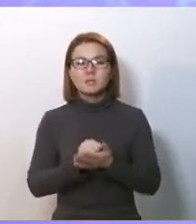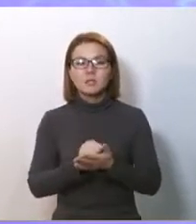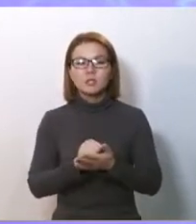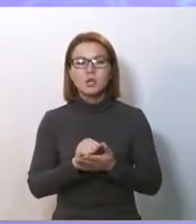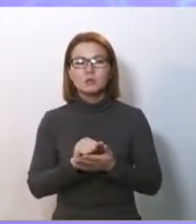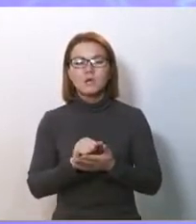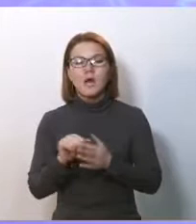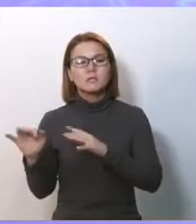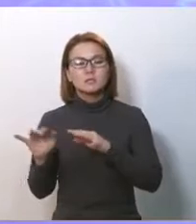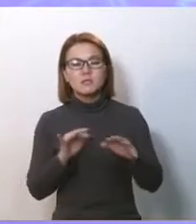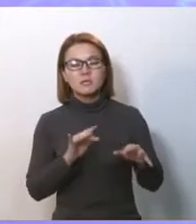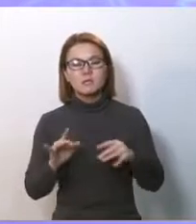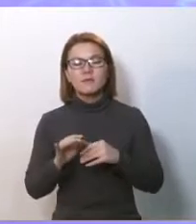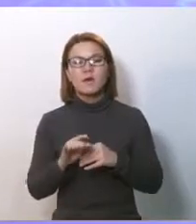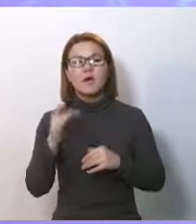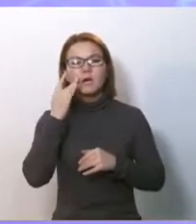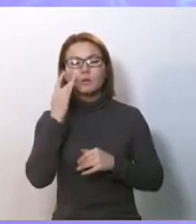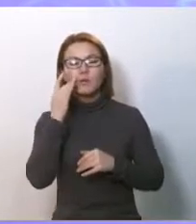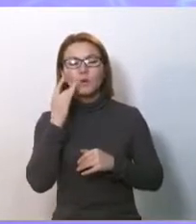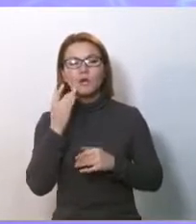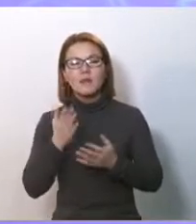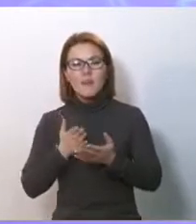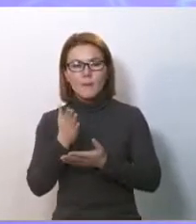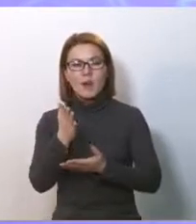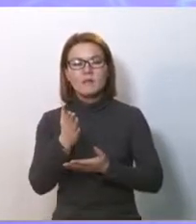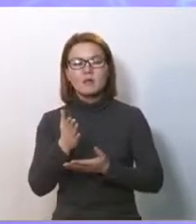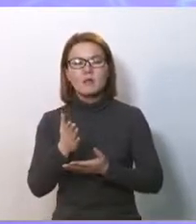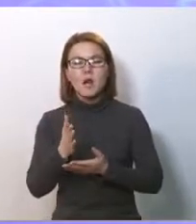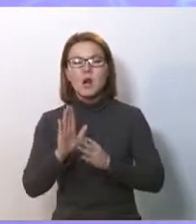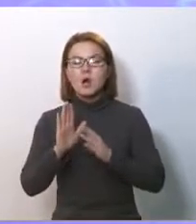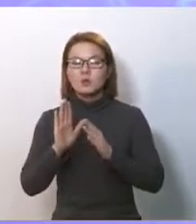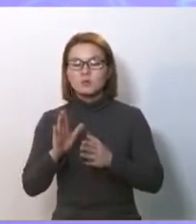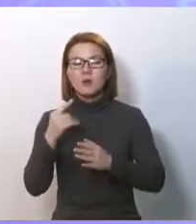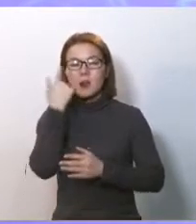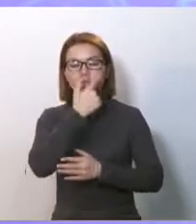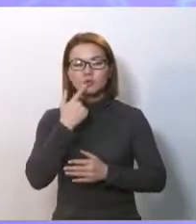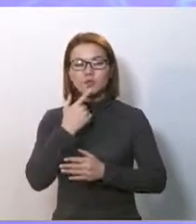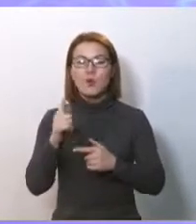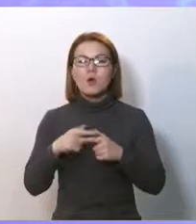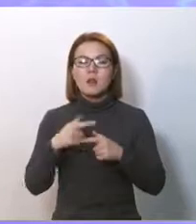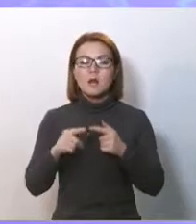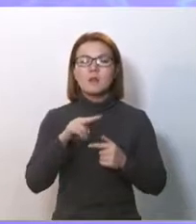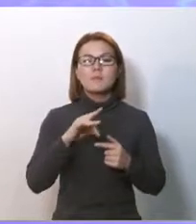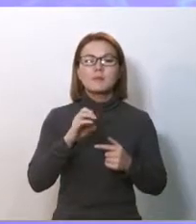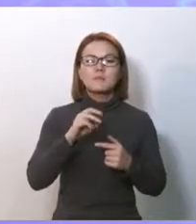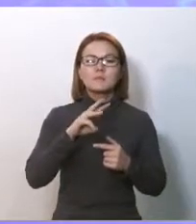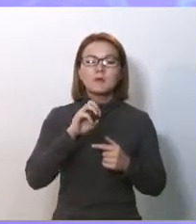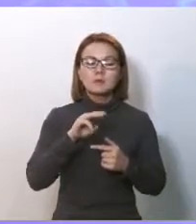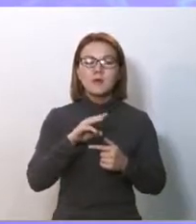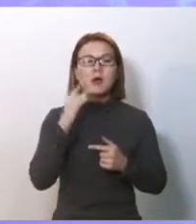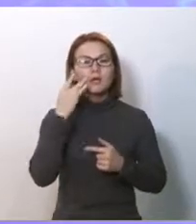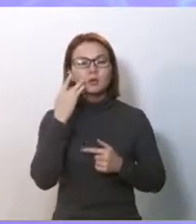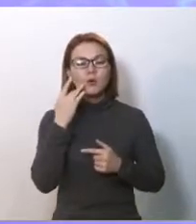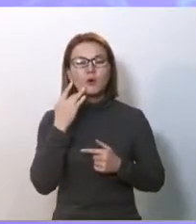обозначают действие, которое направлено на лицо или предмет,